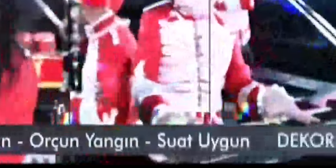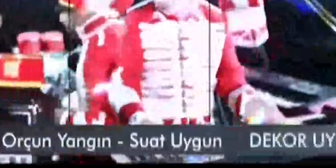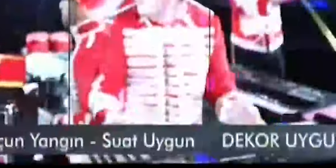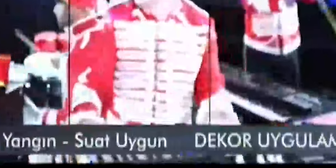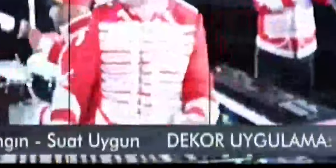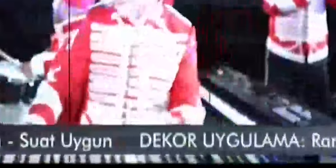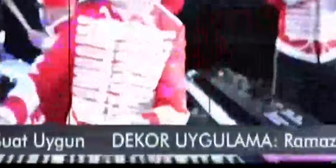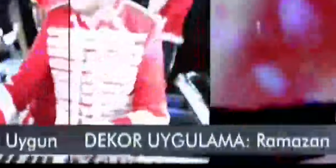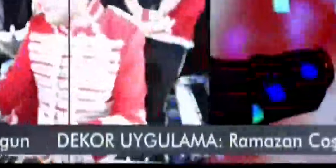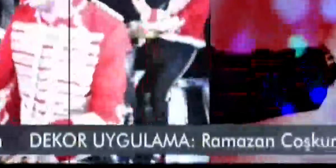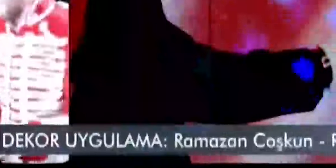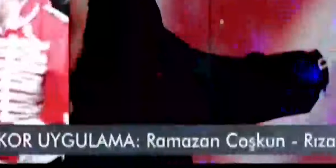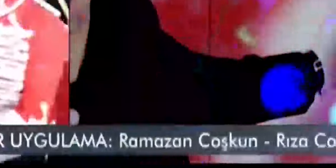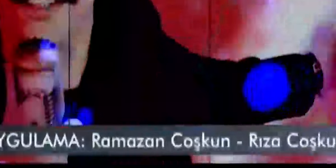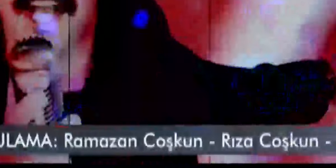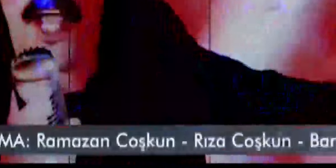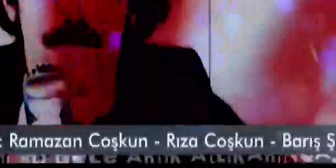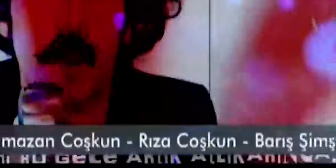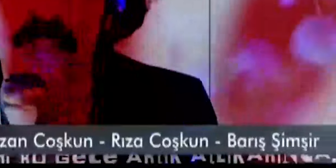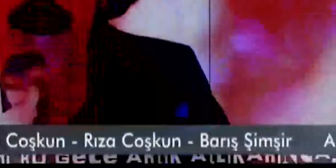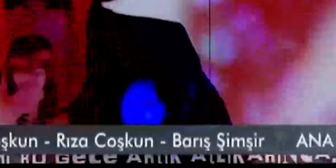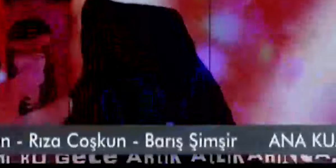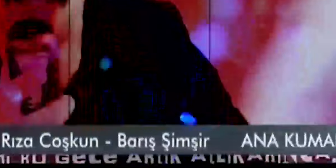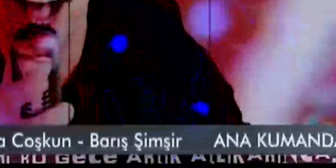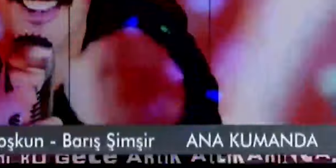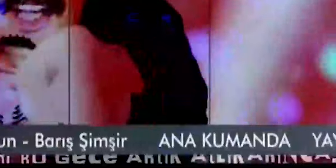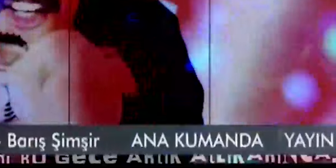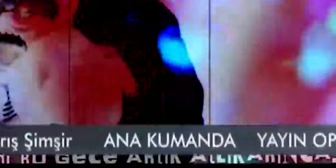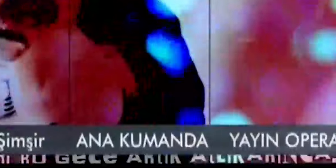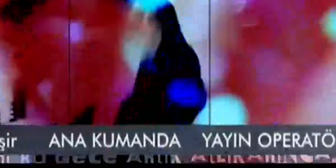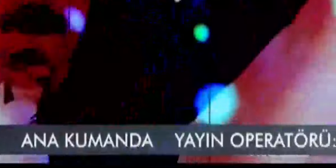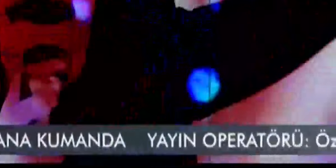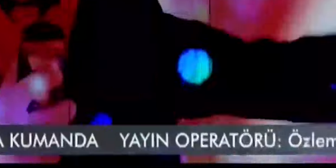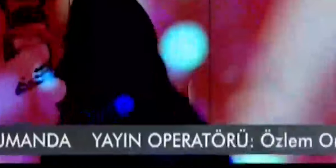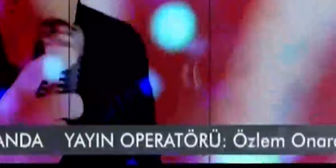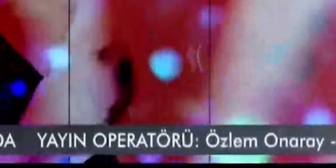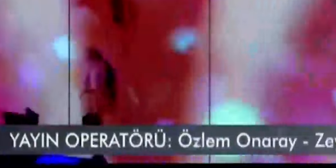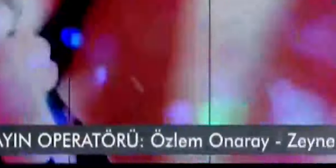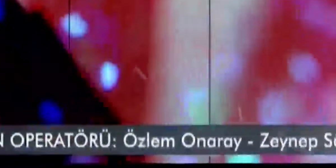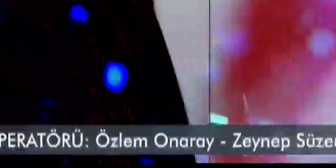Artık atlı karınca.